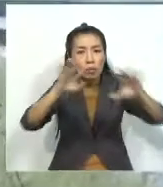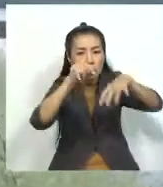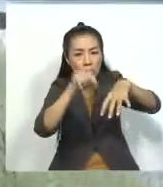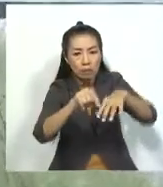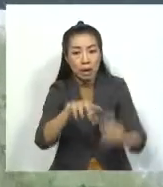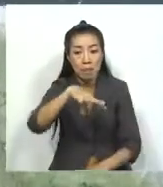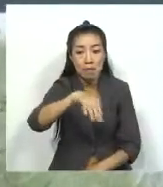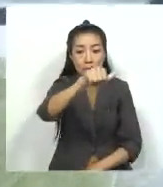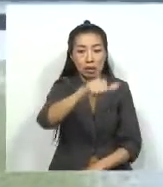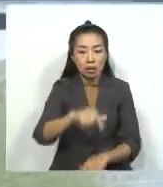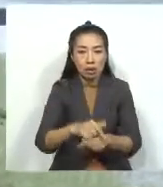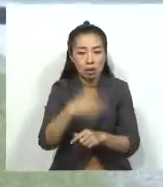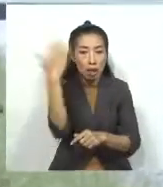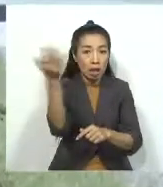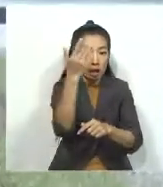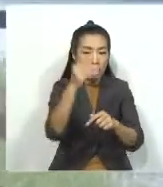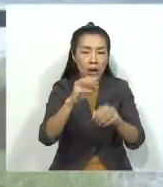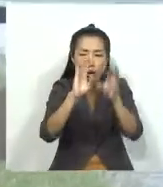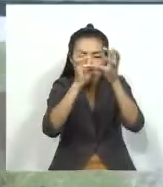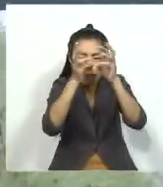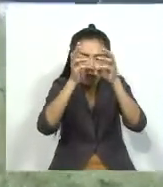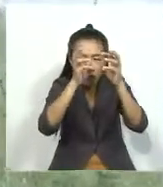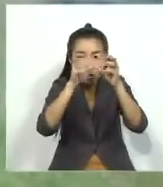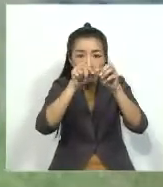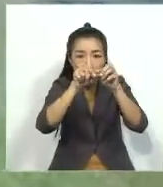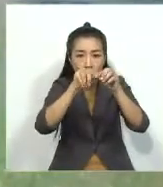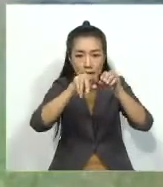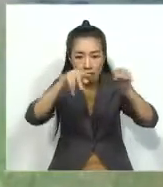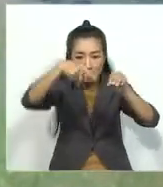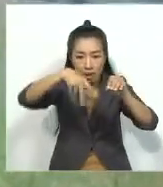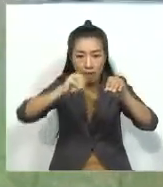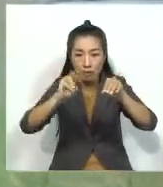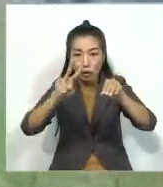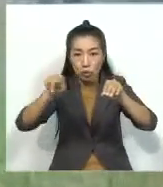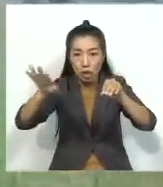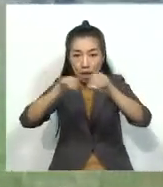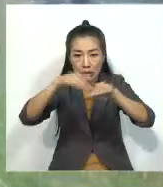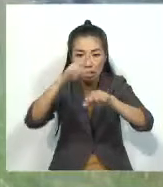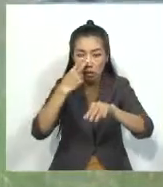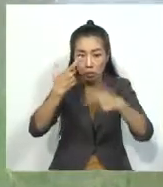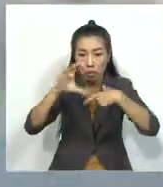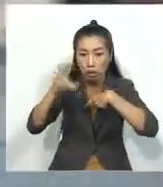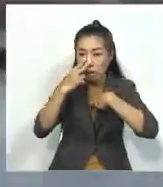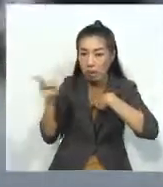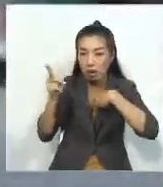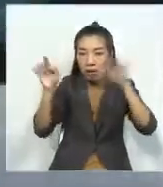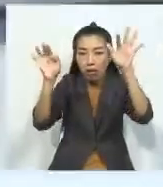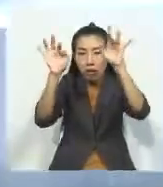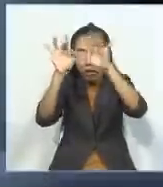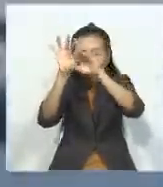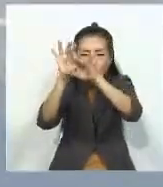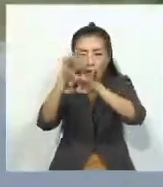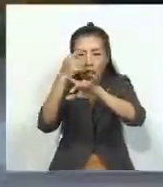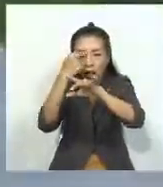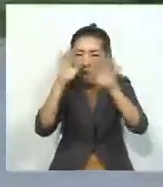ฐมพื้นที่อำเภอเมืองค่าฝุ่นละออง PM 2.5 ยังเกินมาตรฐานให้คุณผู้ชมดูจากภาพนะคะท้องฟ้าก็ขมุกขมั